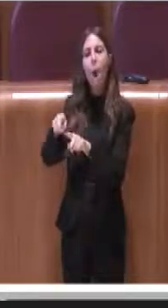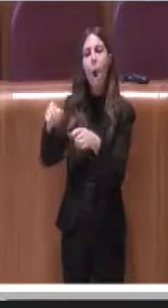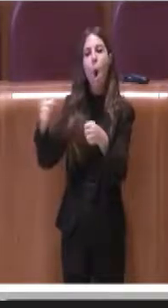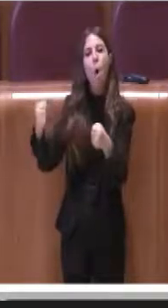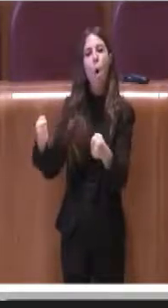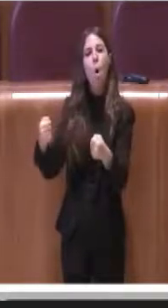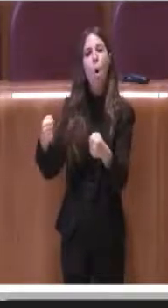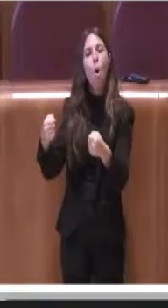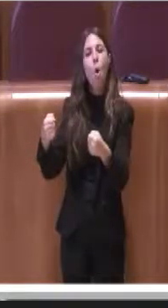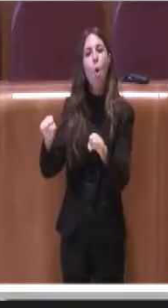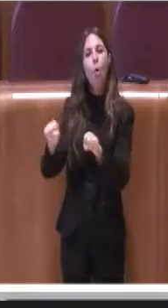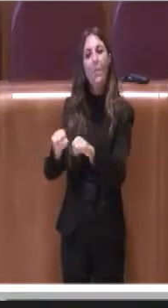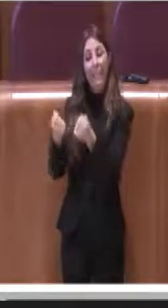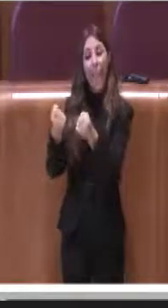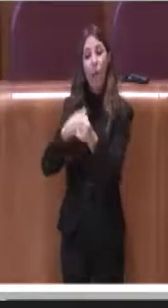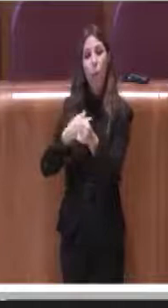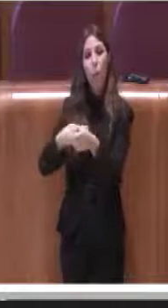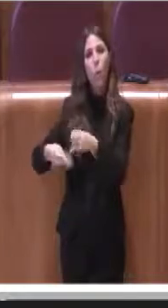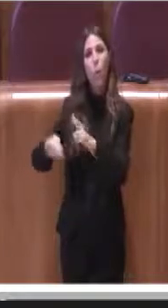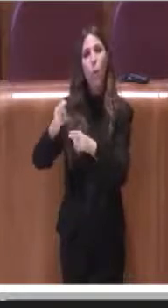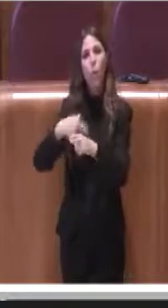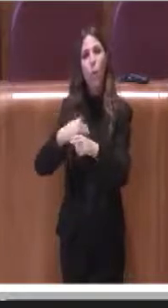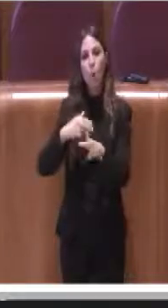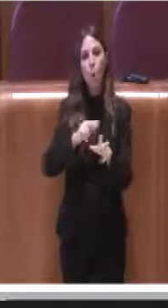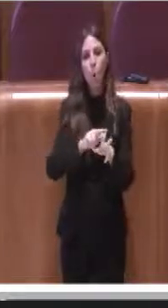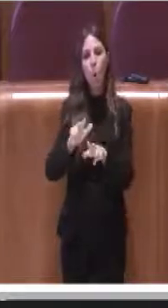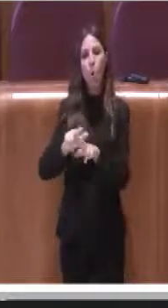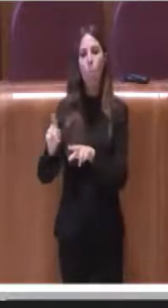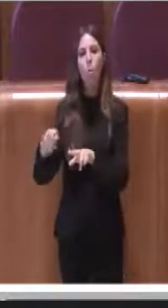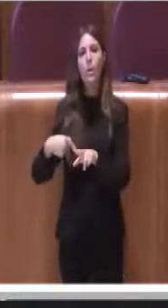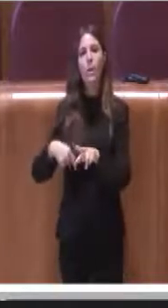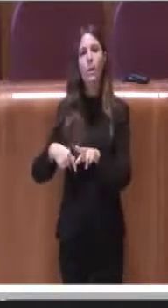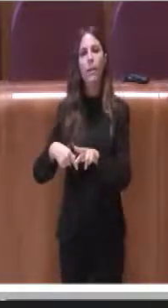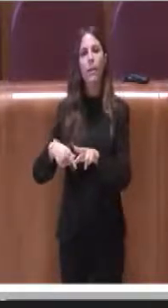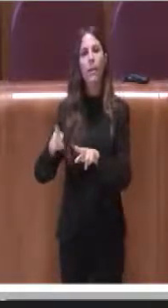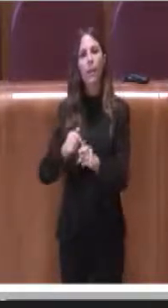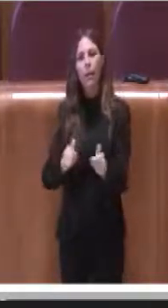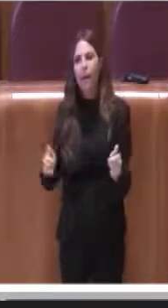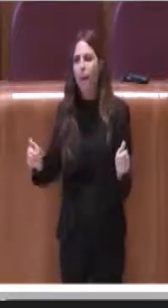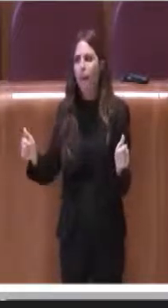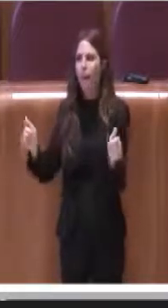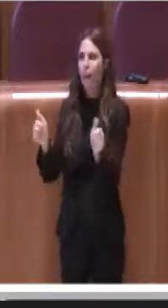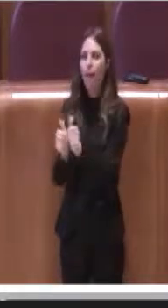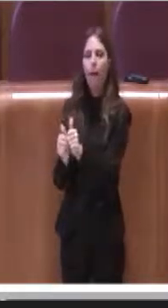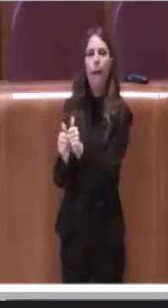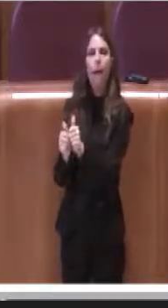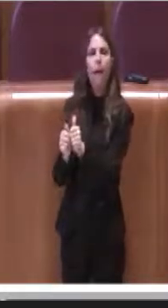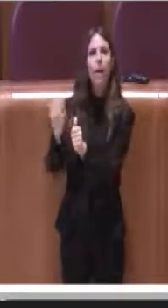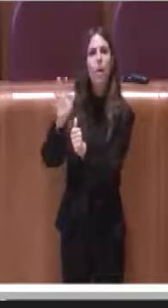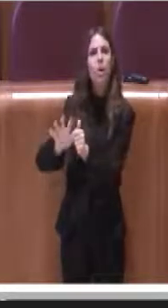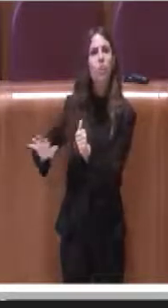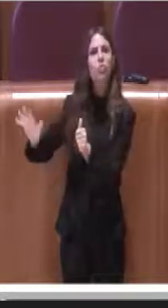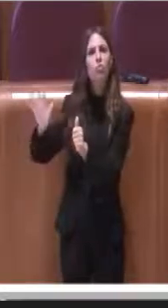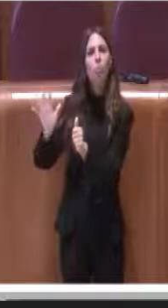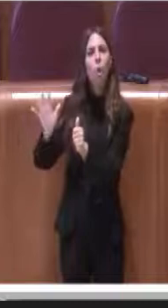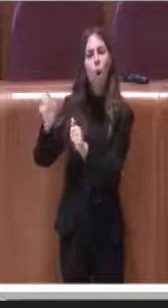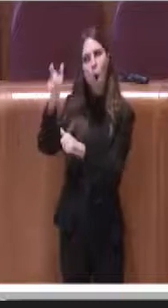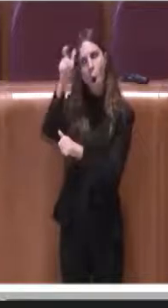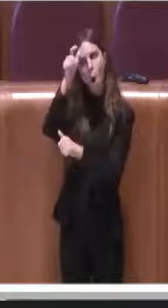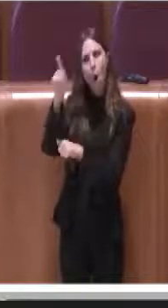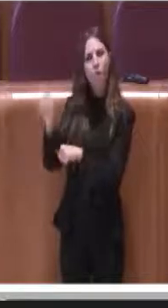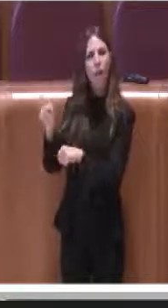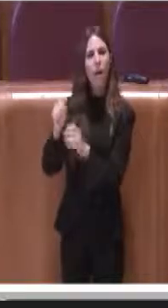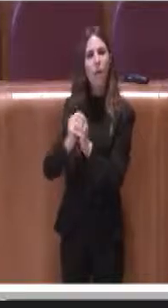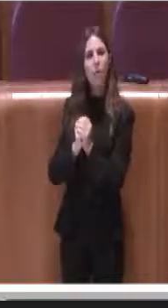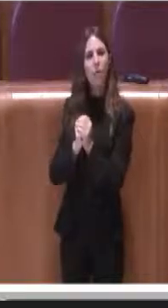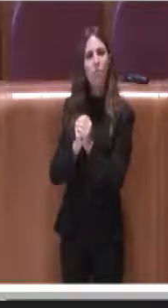dei comuni, no? Che comunque devono fare la loro parte, ma non affiancati a regioni, come vediamo, e neanche al governo, devo dire.